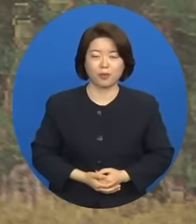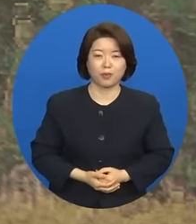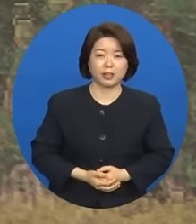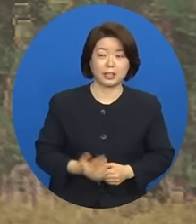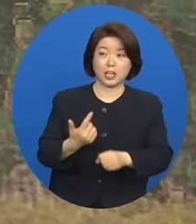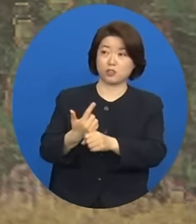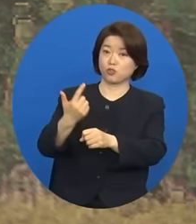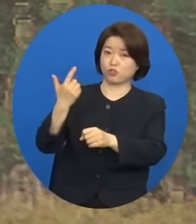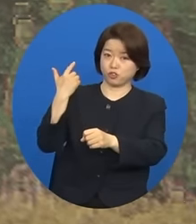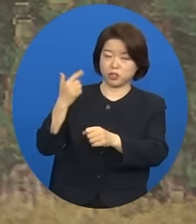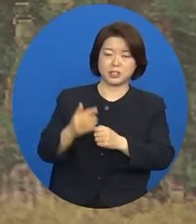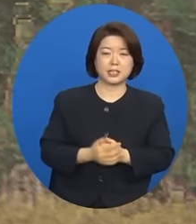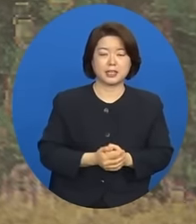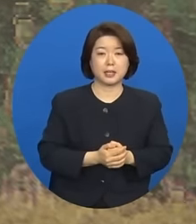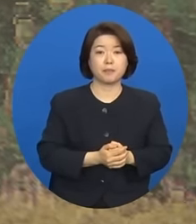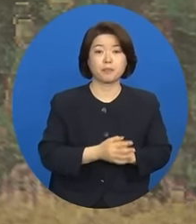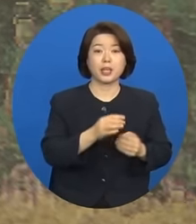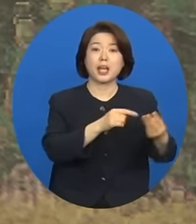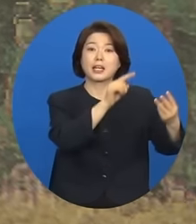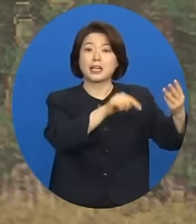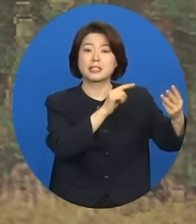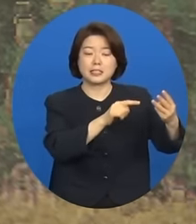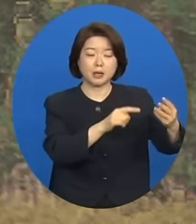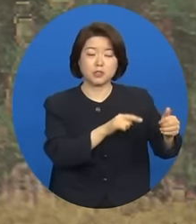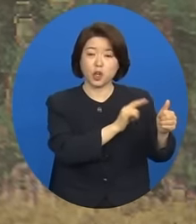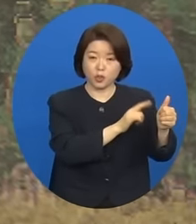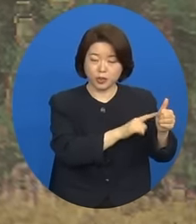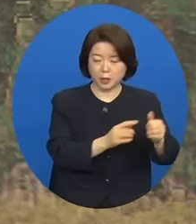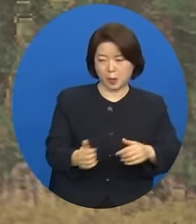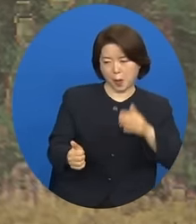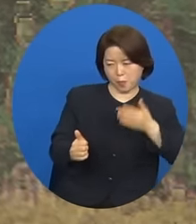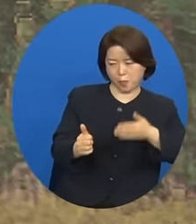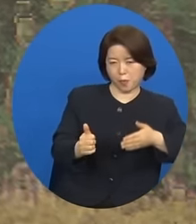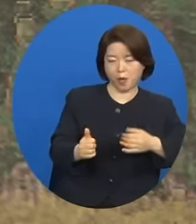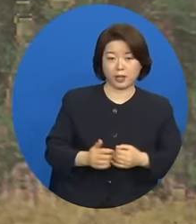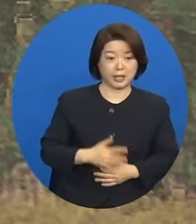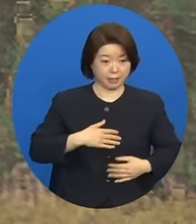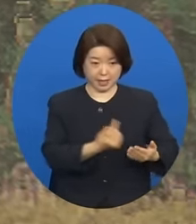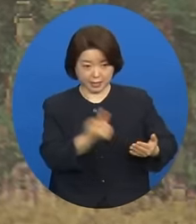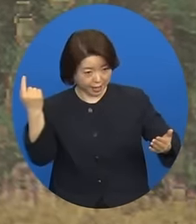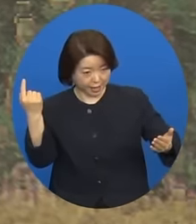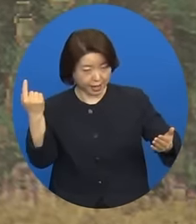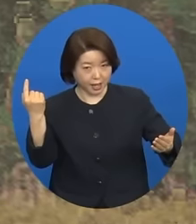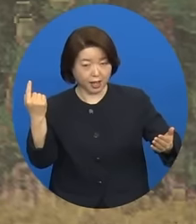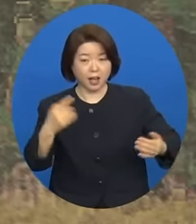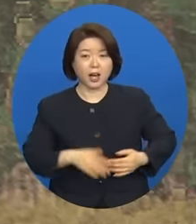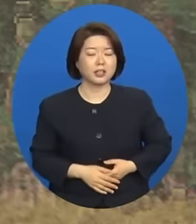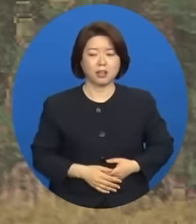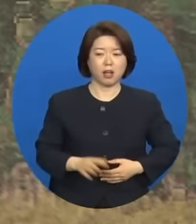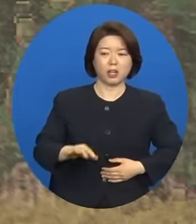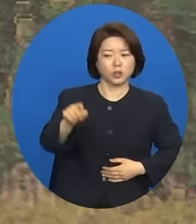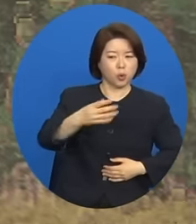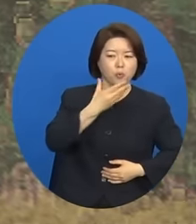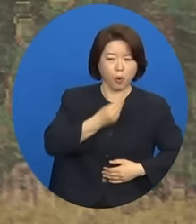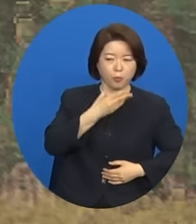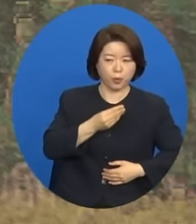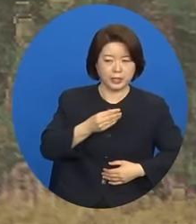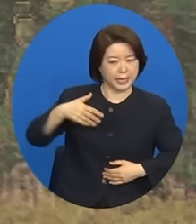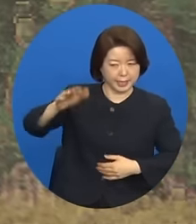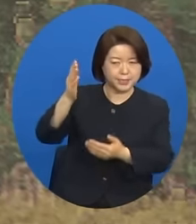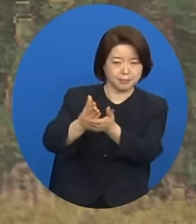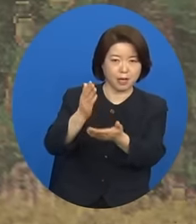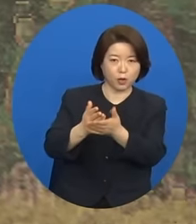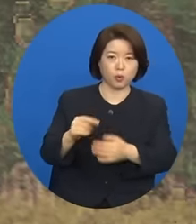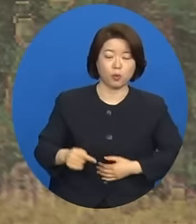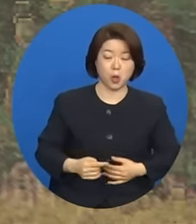전에 이제 라반의 그 요청에 따라서 이제 갈게요 했다가 이제 그 라반이 너무 너는 복덩이니까 가면 안 돼.